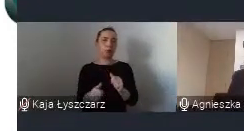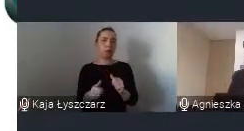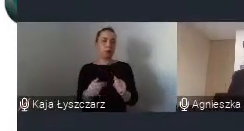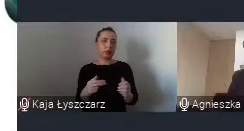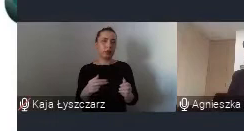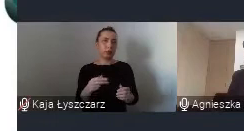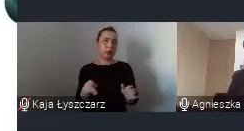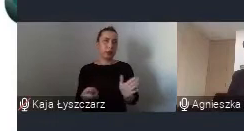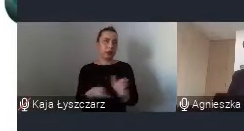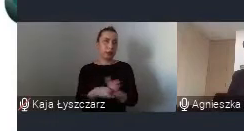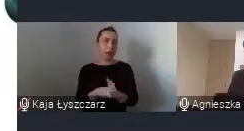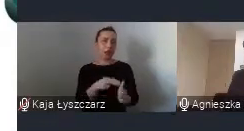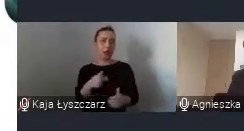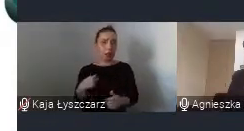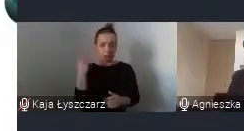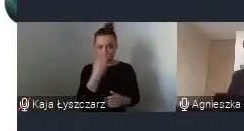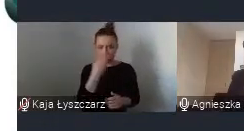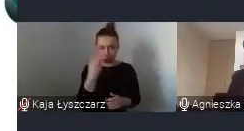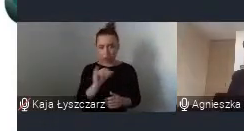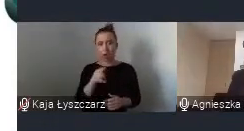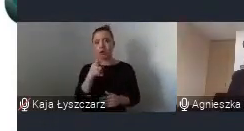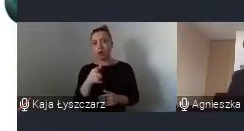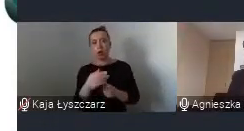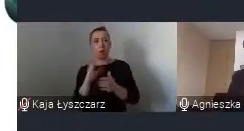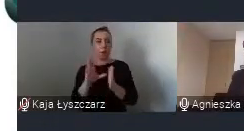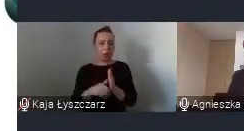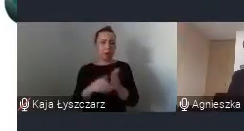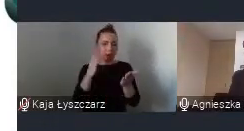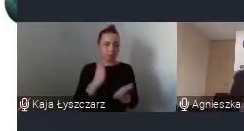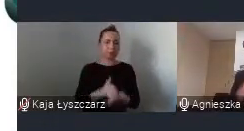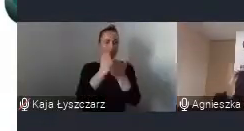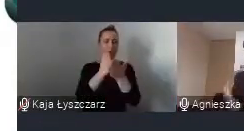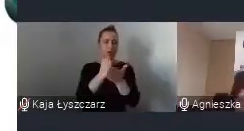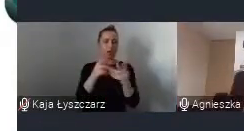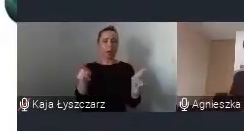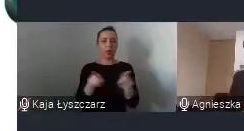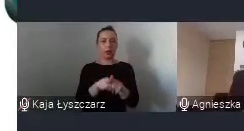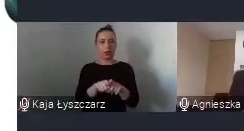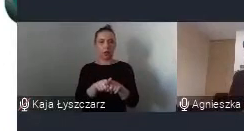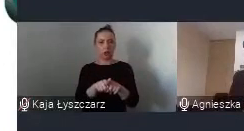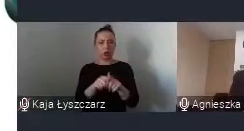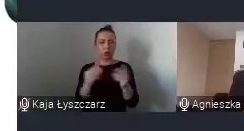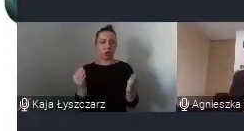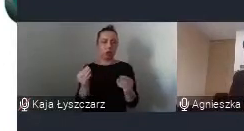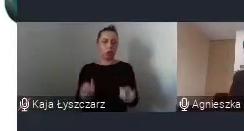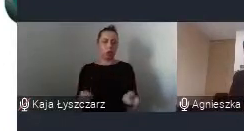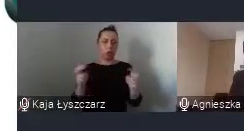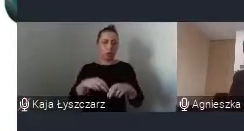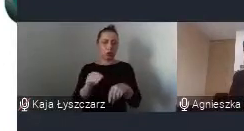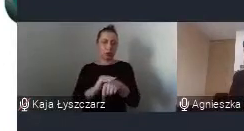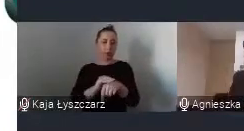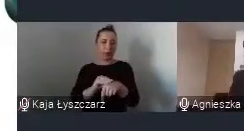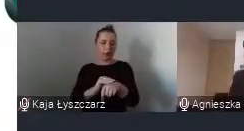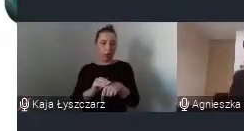naszych miast w tym, jak one sobie radzą z tymi wyzwaniami i również wokół tego tworzymy pewne materiały, które mogą być, mamy